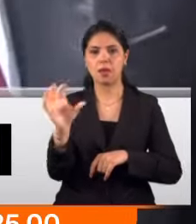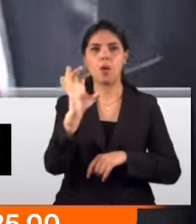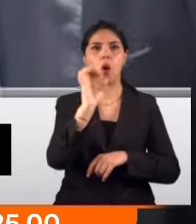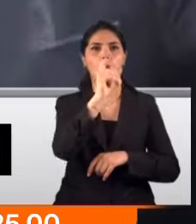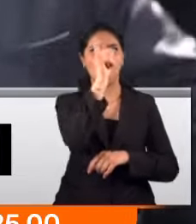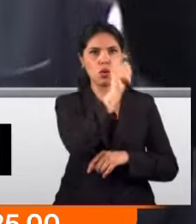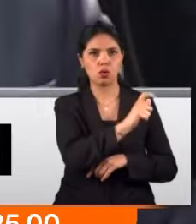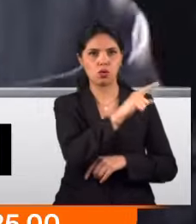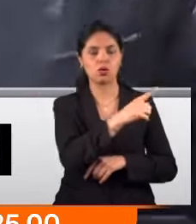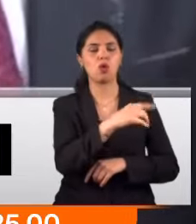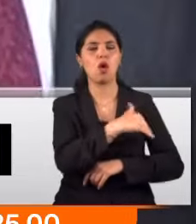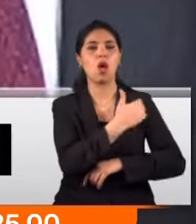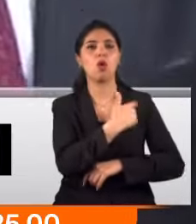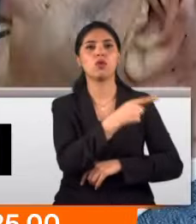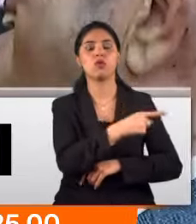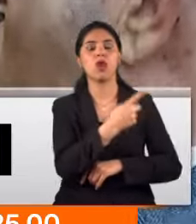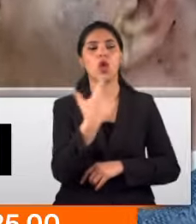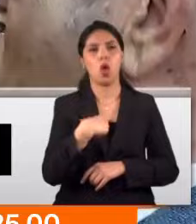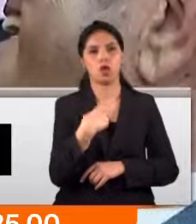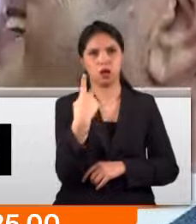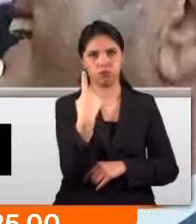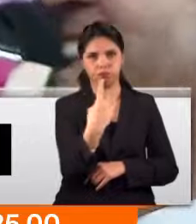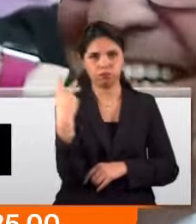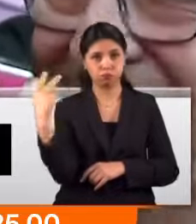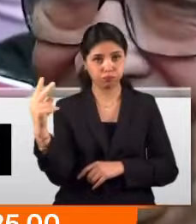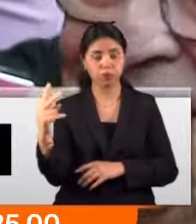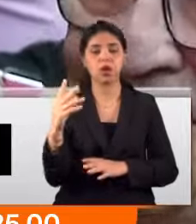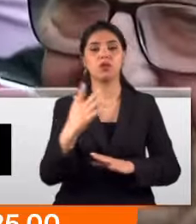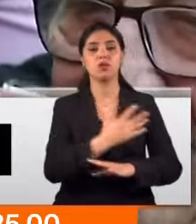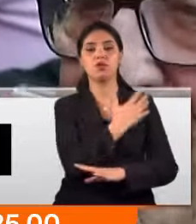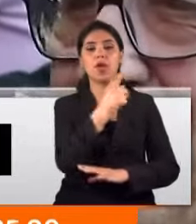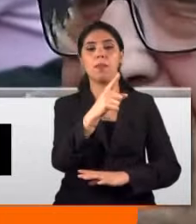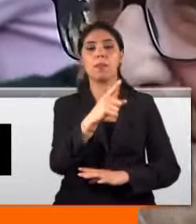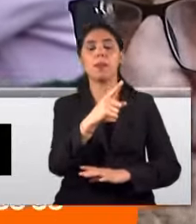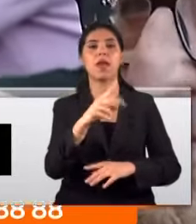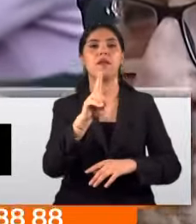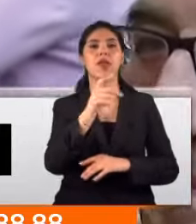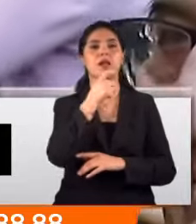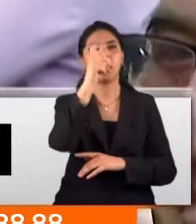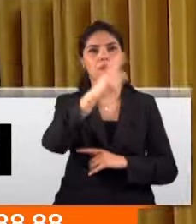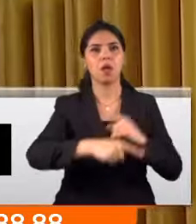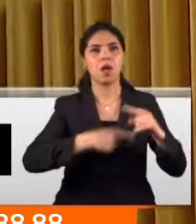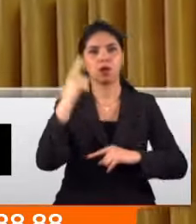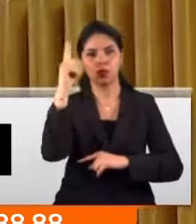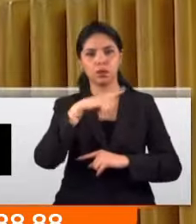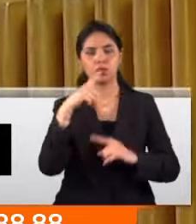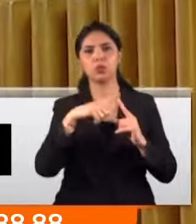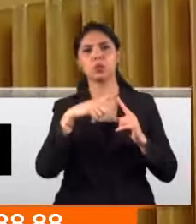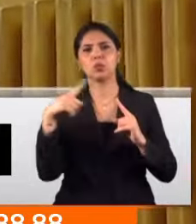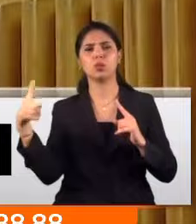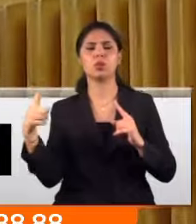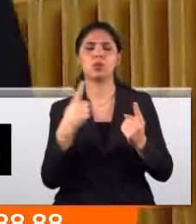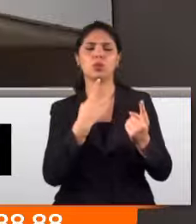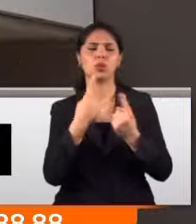Özel'in şahsi avukatı olması hem de CHP Milletvekili Veli Ağbaba ile akrabalığı sebebiyle uzun süre